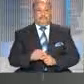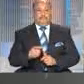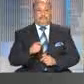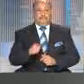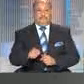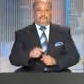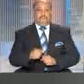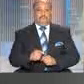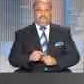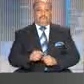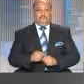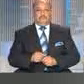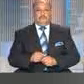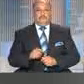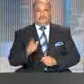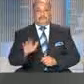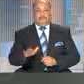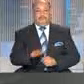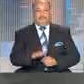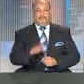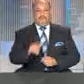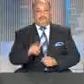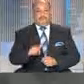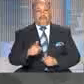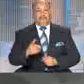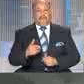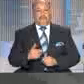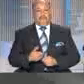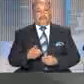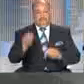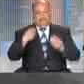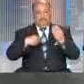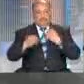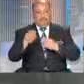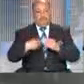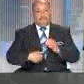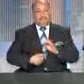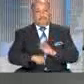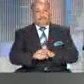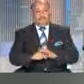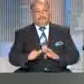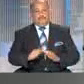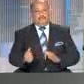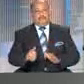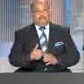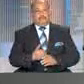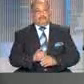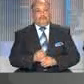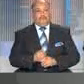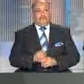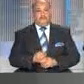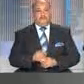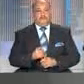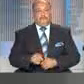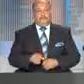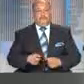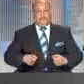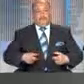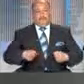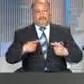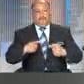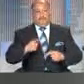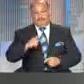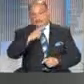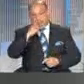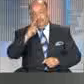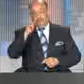وتونس، وان شاء الله ربي يشرفونا. مسيرة استثنائية لفريق المستقبل الرياضي بنفزة، حيث تمكن من التفوق في مختلف